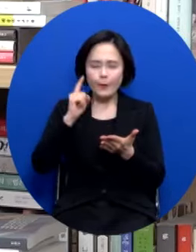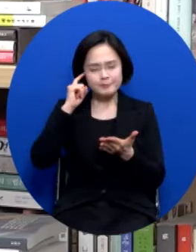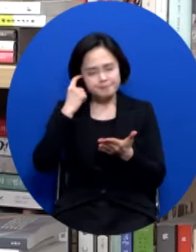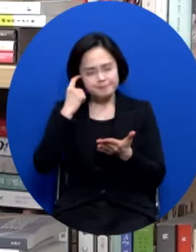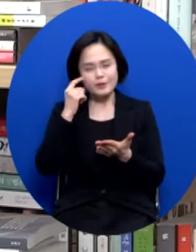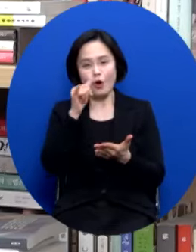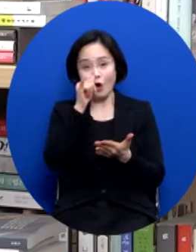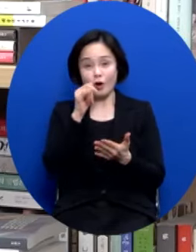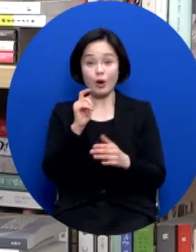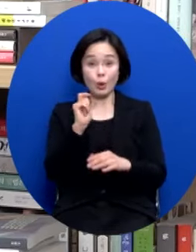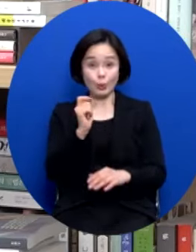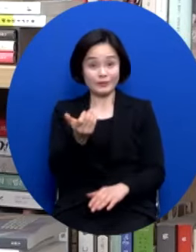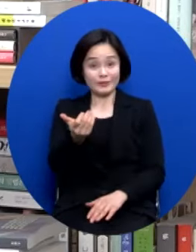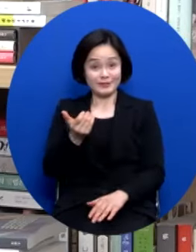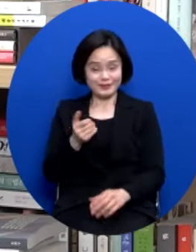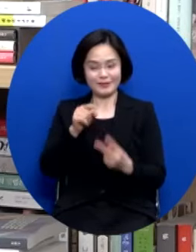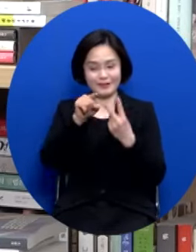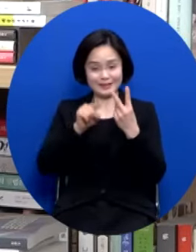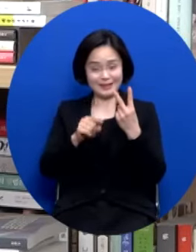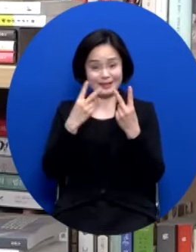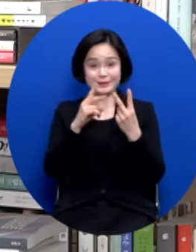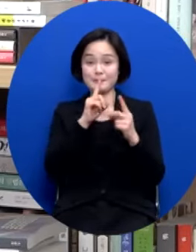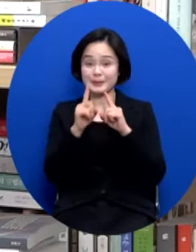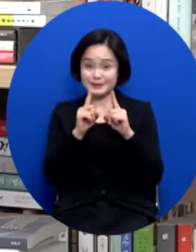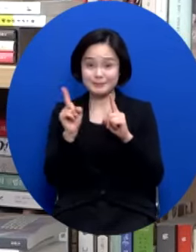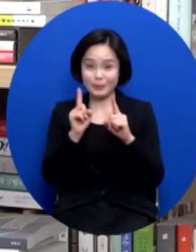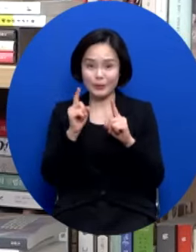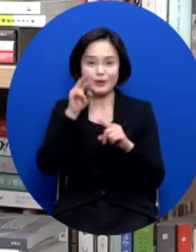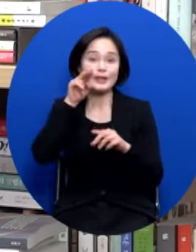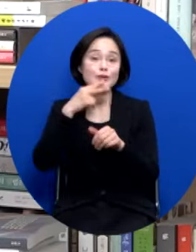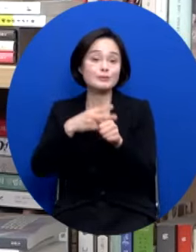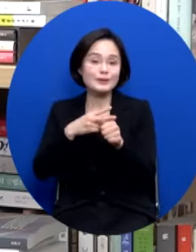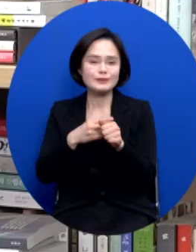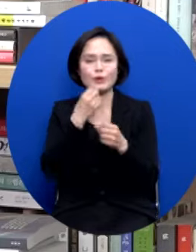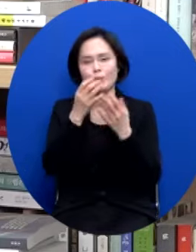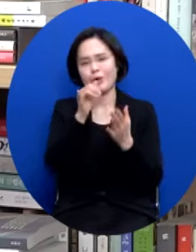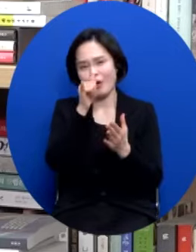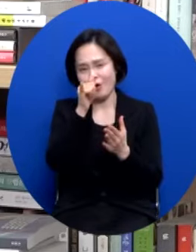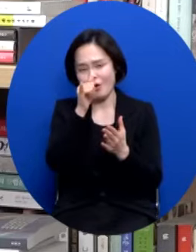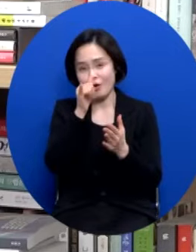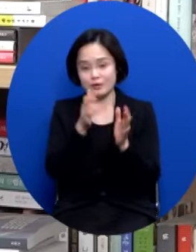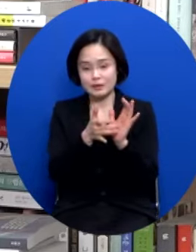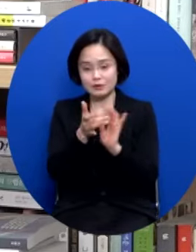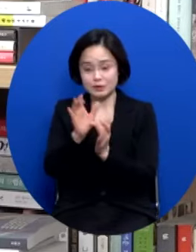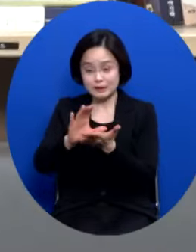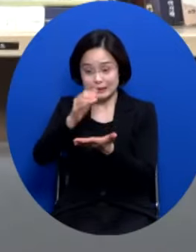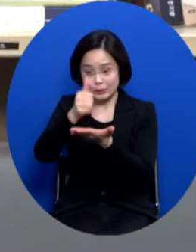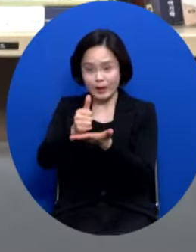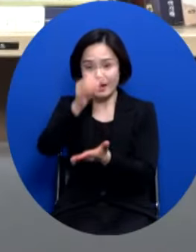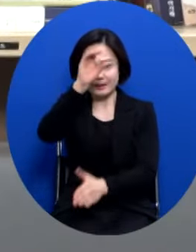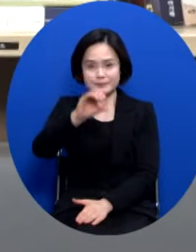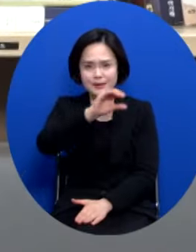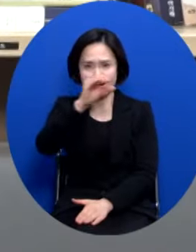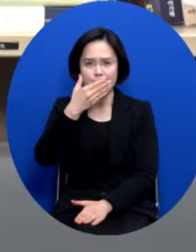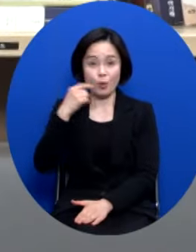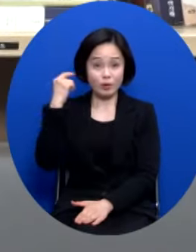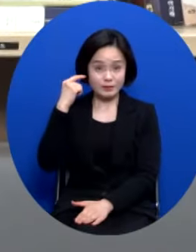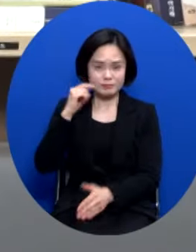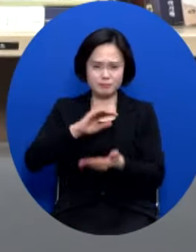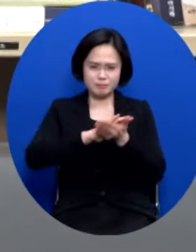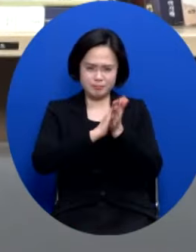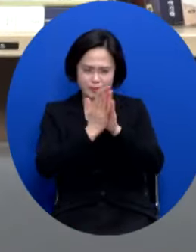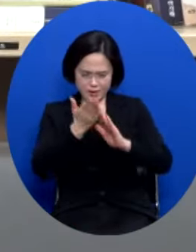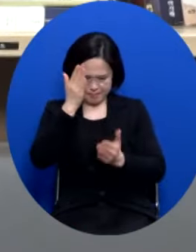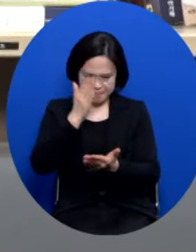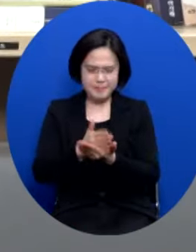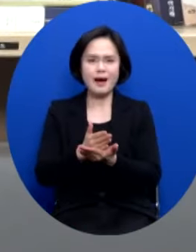들어 있습니다. 그러니까 어떤 상황 가운데서도 예수 그리스도와 십자가의 복음은 변하지 말아야 한다. 또 두 번째는 어떤 상황 가운데서도